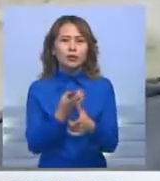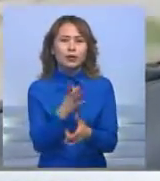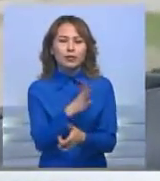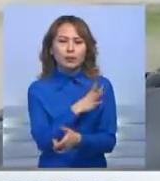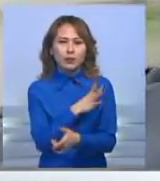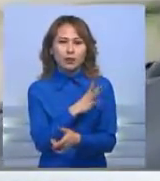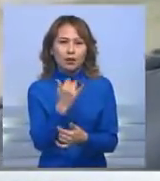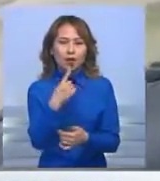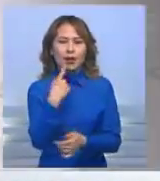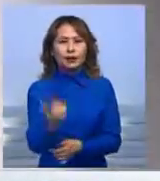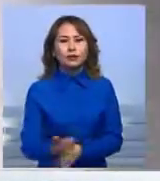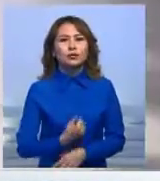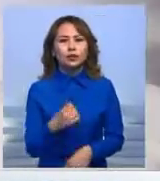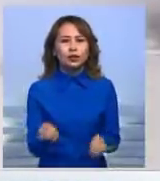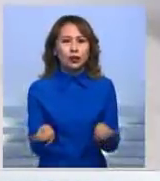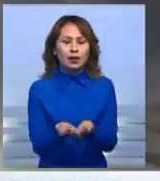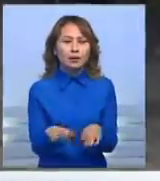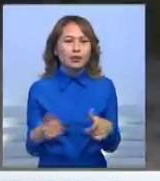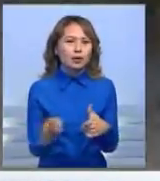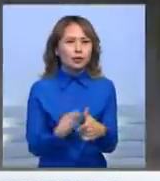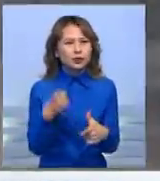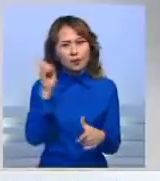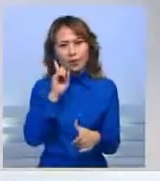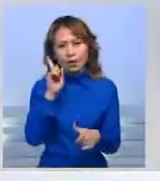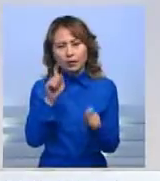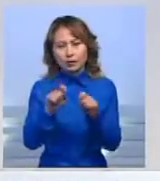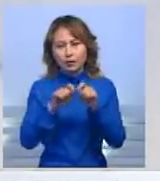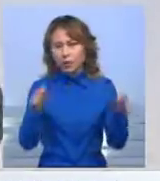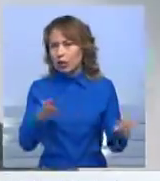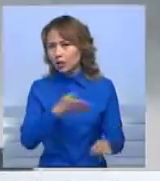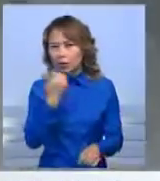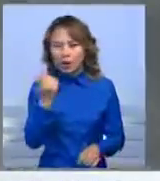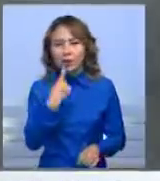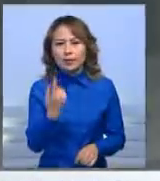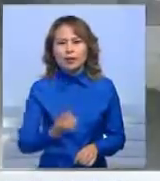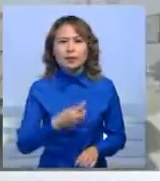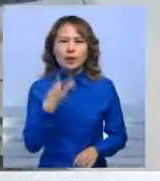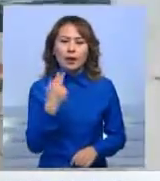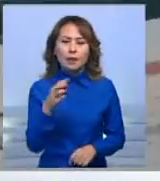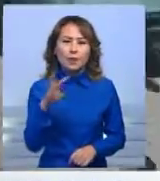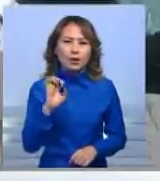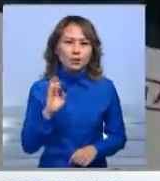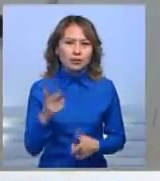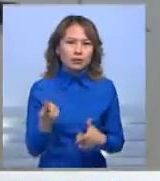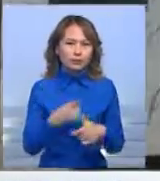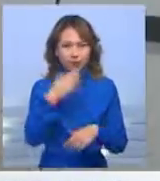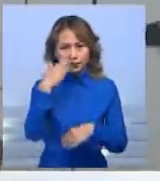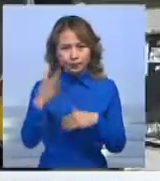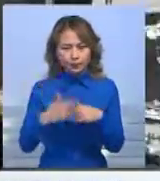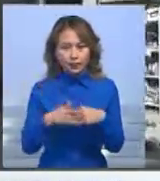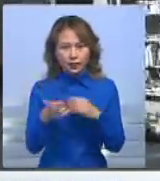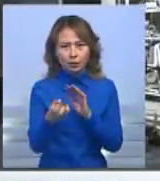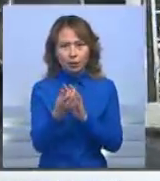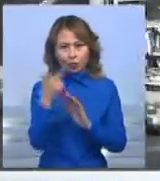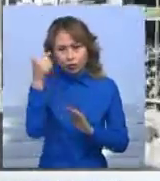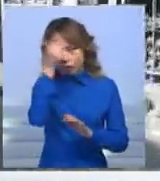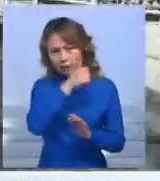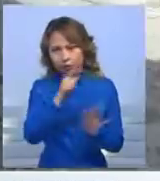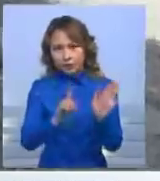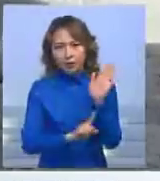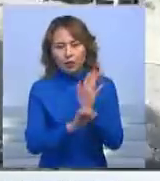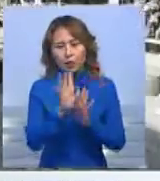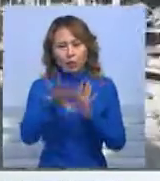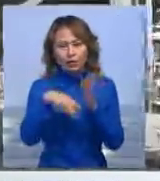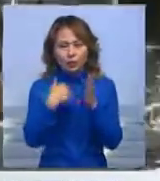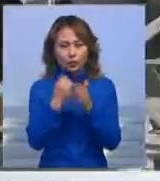зеңбіректермен атқылаған. Бірақ әскерлер бұл жайында әлі жаға ашпай отыр. Ал үкімет әскері Дамаске жақын жатқан бұл аймақты 2013